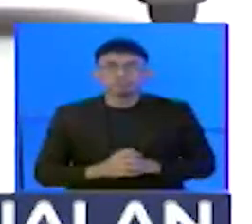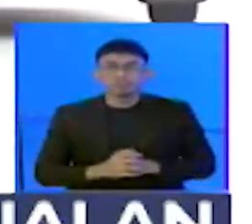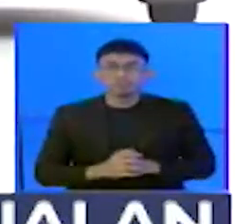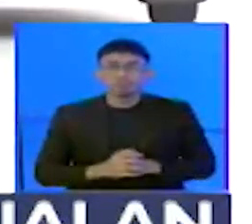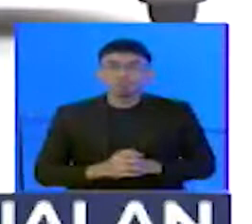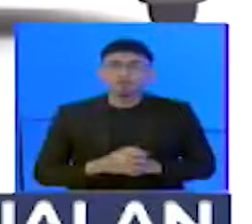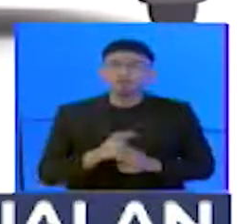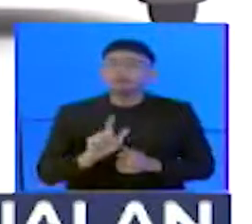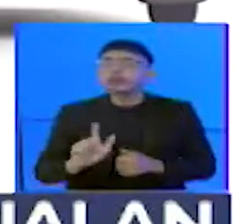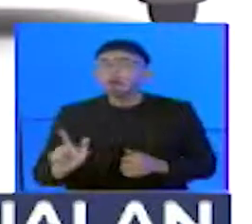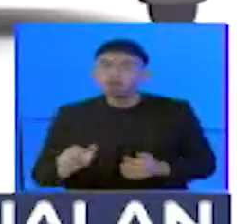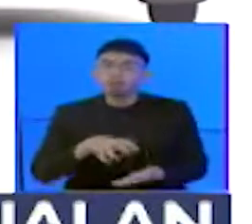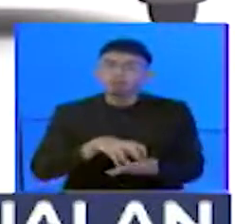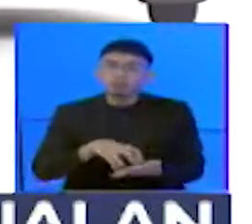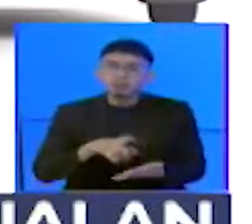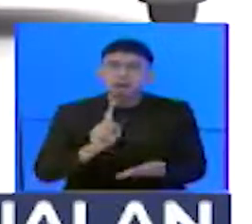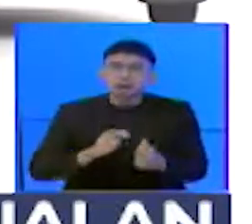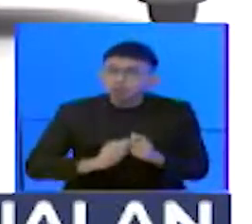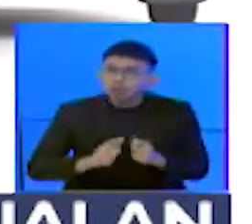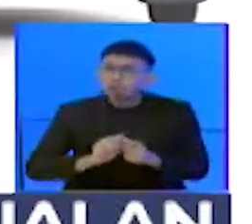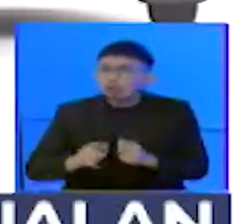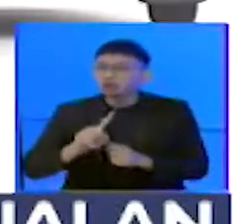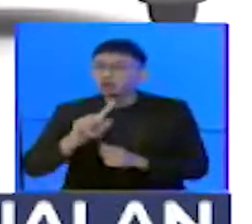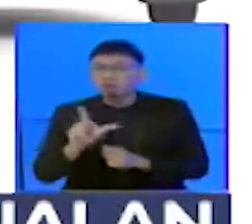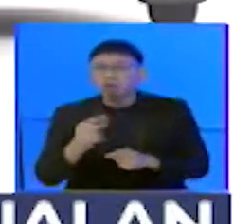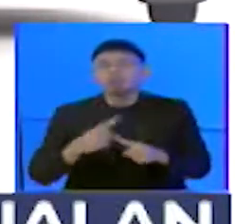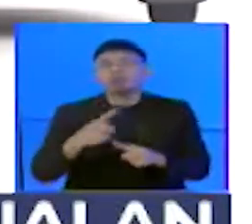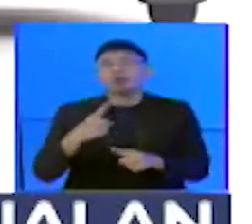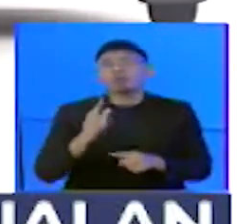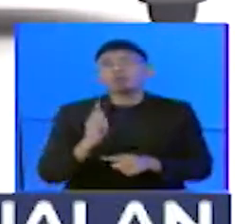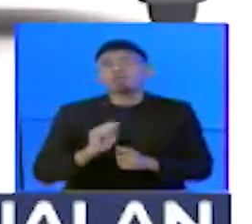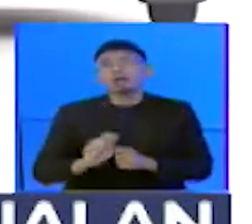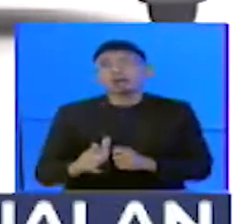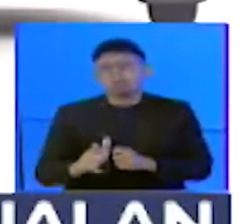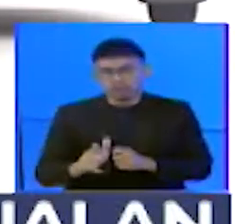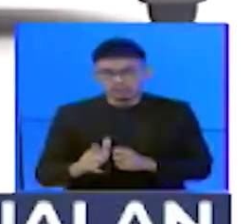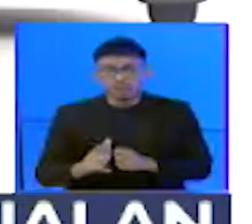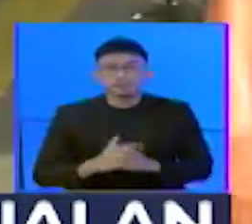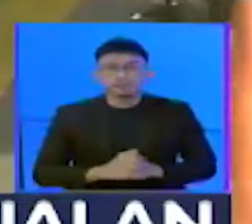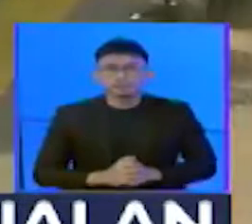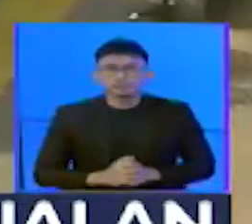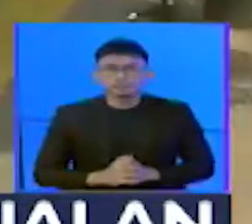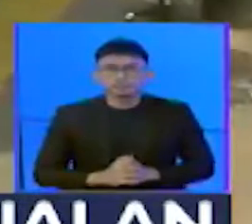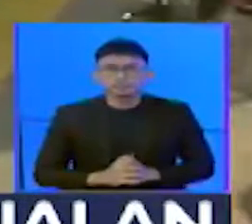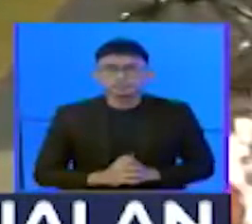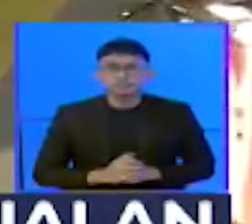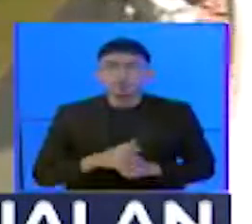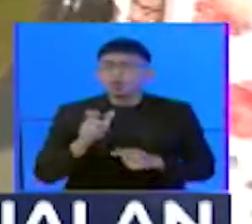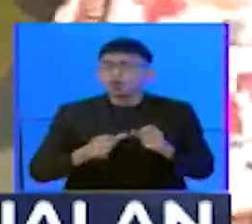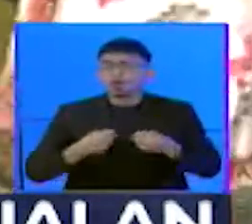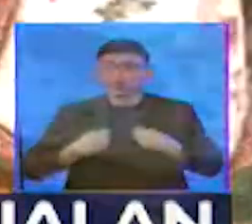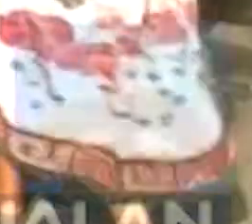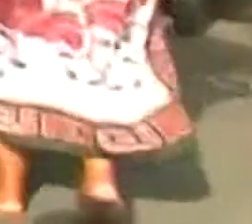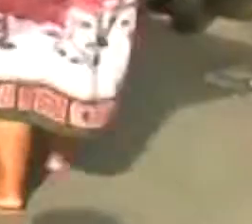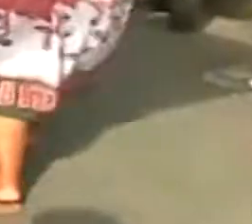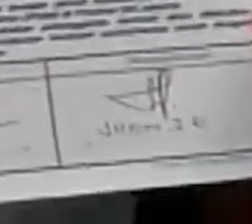dibayarkan setiap bulan yang tidak hanya itu saja para pedagang yang ada di pasar Tanah Abang ini sebanyak kan mereka merupakan Warga ataupun mereka